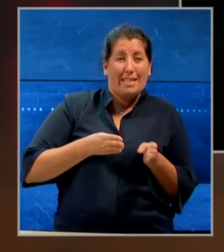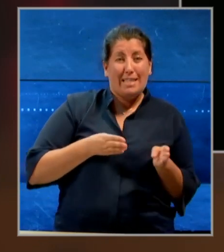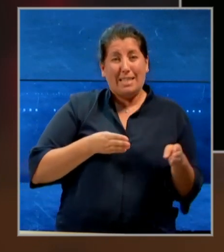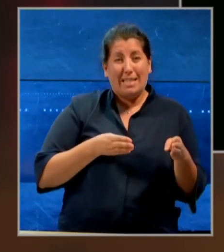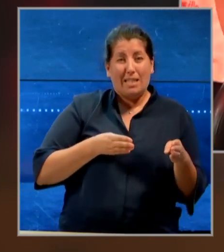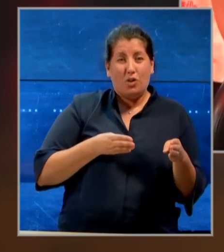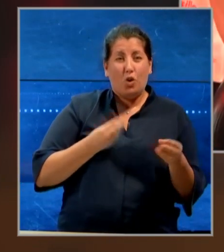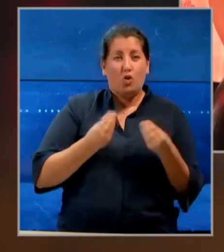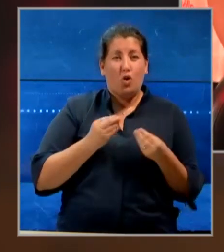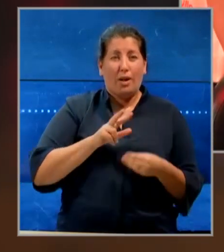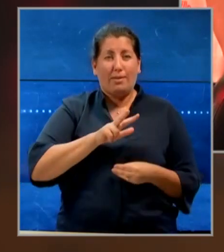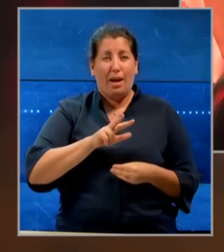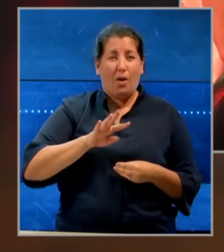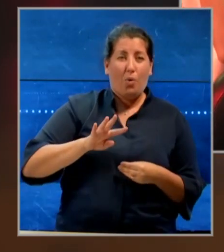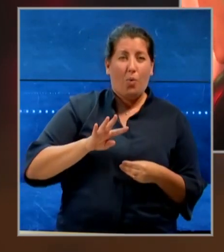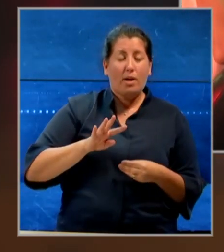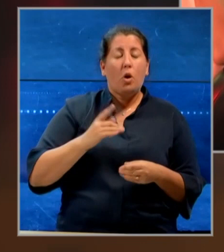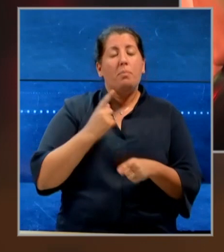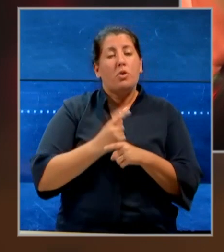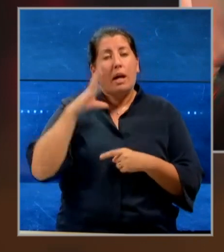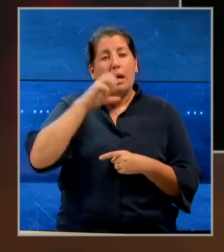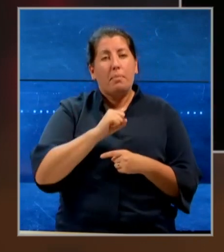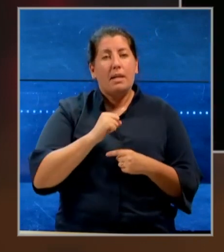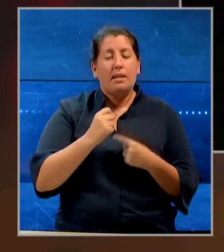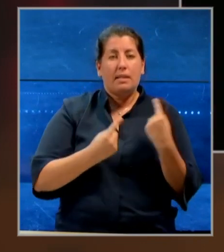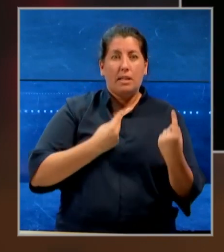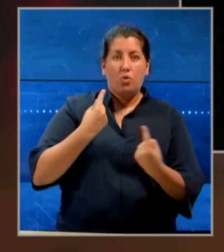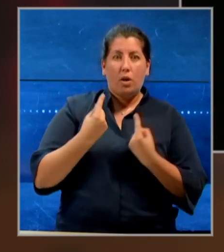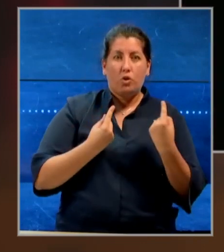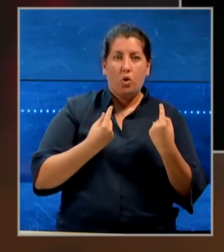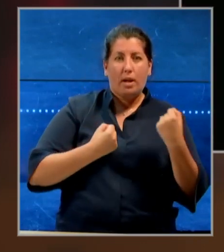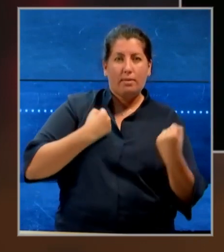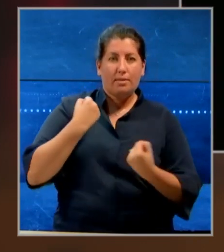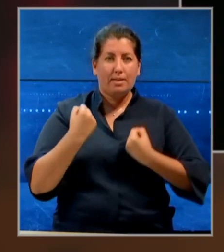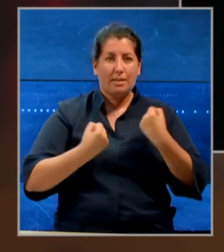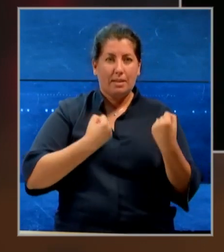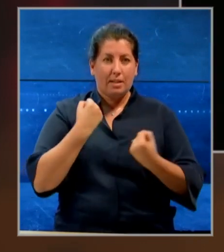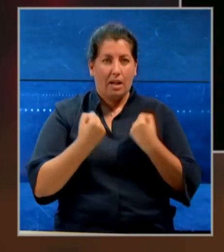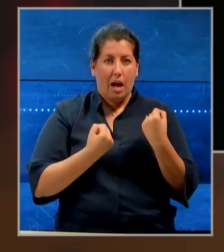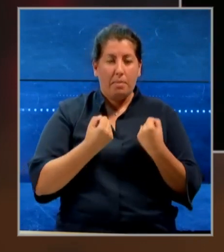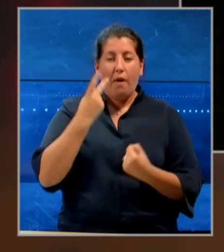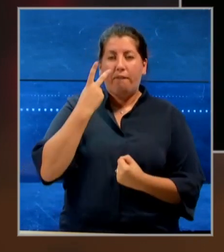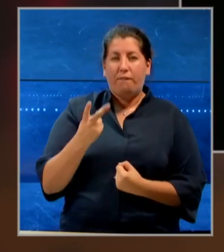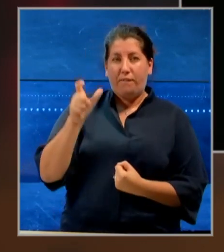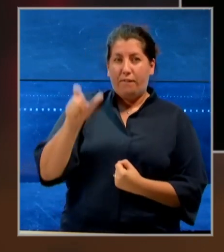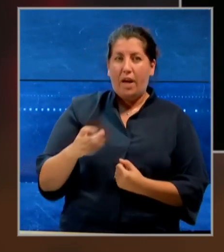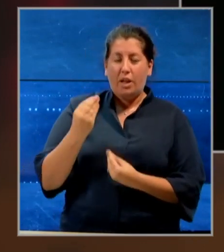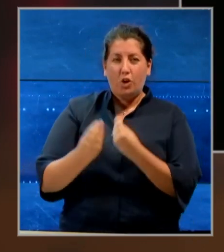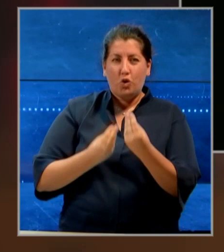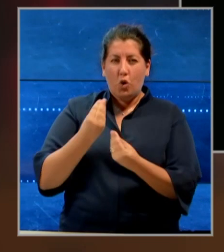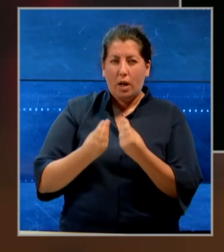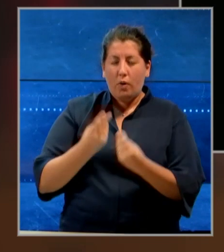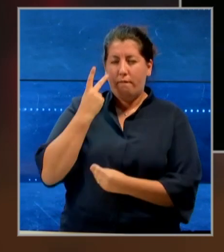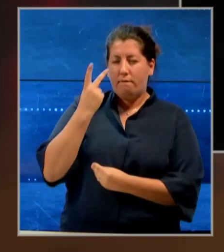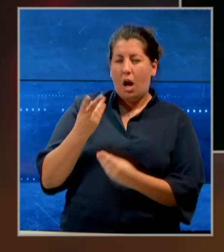capire il valore, le dinamiche, la sua situazione. Un giocatore va visto più volte, va studiato, come dicevamo prima, nella storia